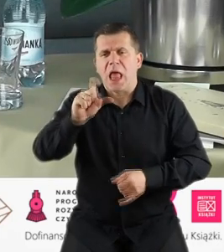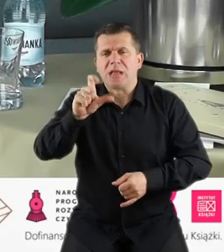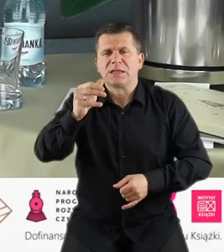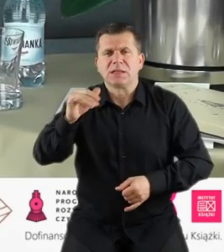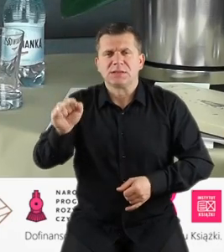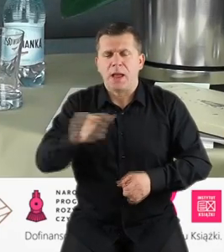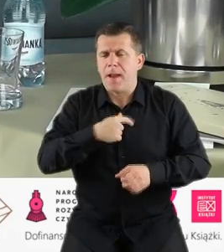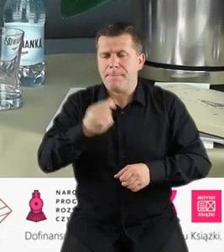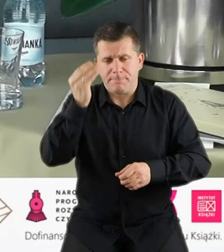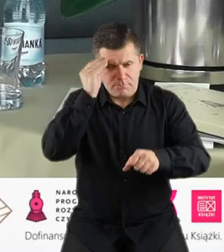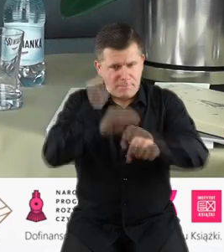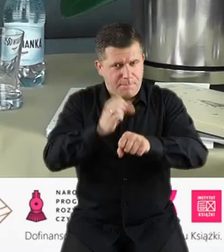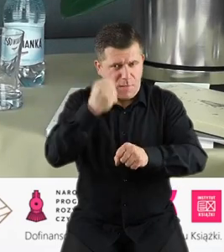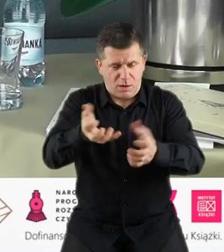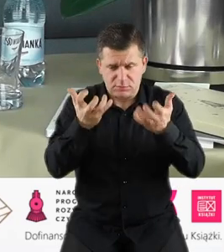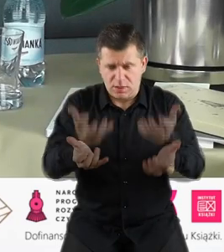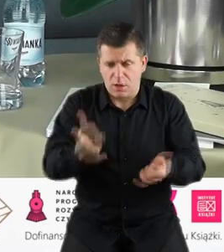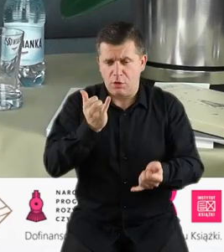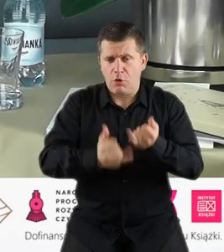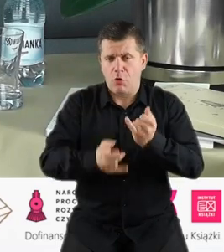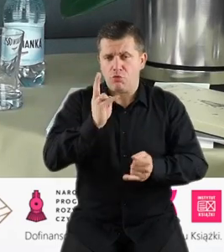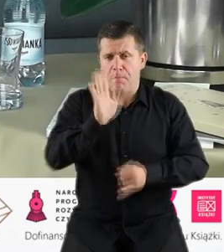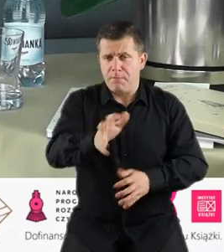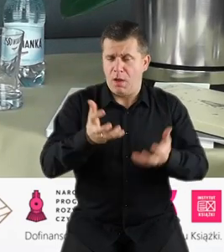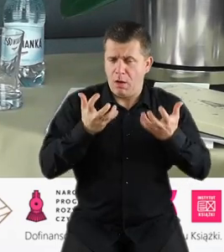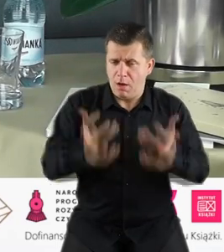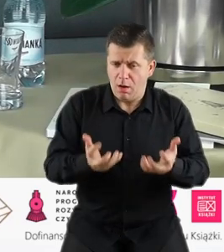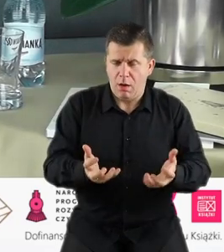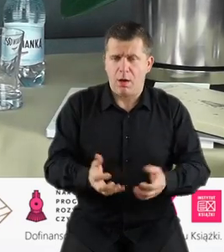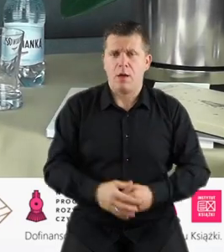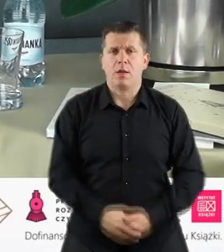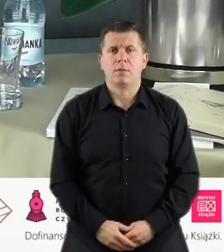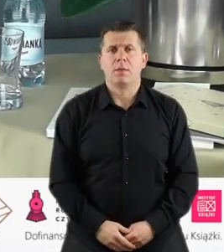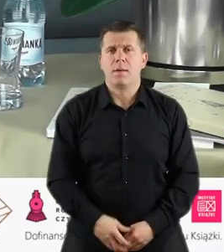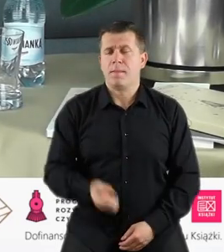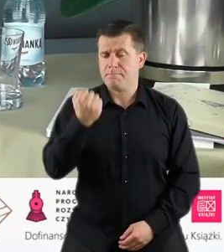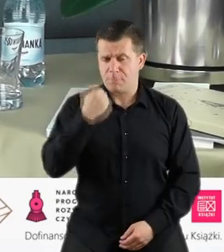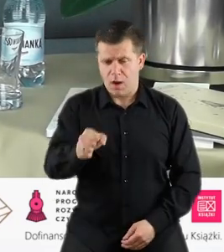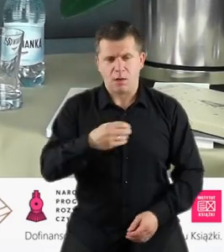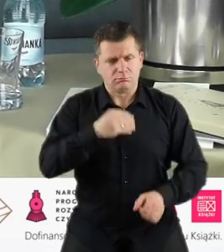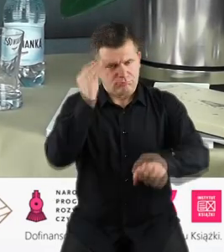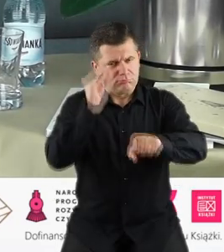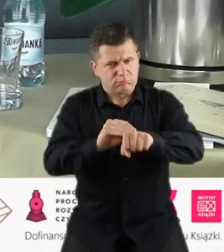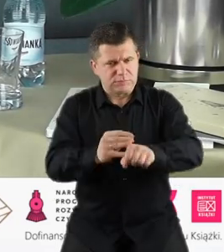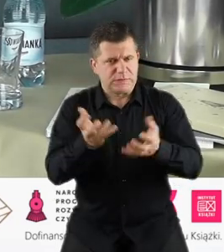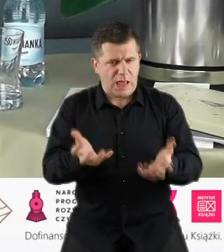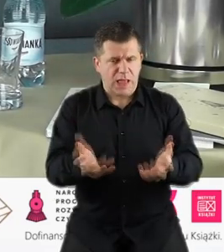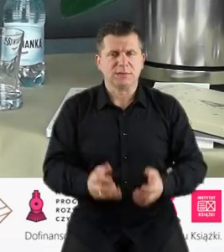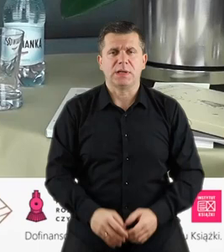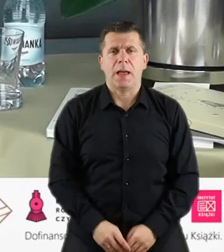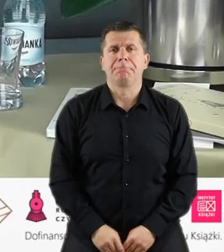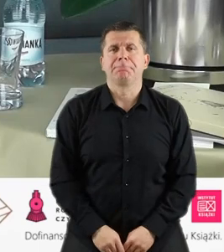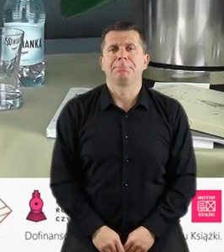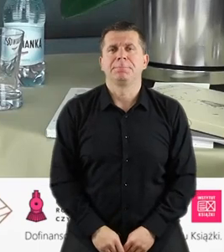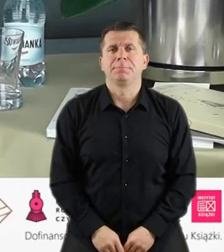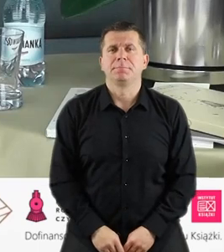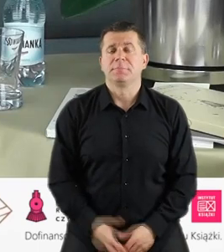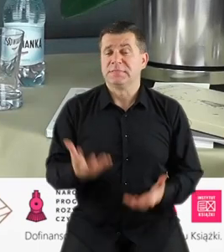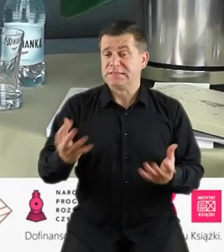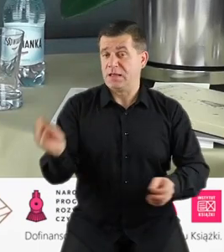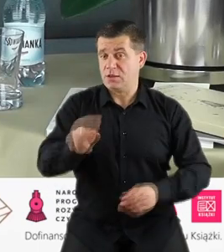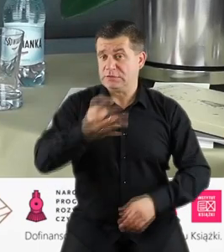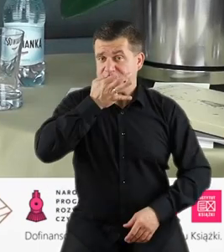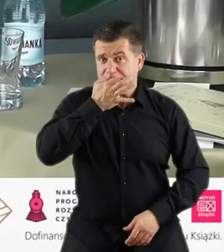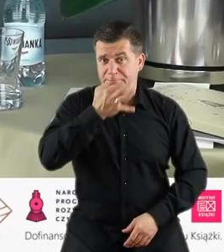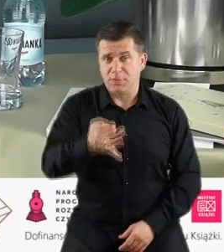No i bardzo zachęcam, tak? Jeżeli ktoś ma ochotę przeczytać, tak, bardzo, bardzo zachęcam, tak. I jeszcze chciałam